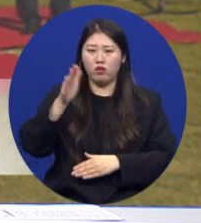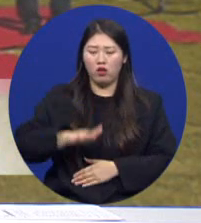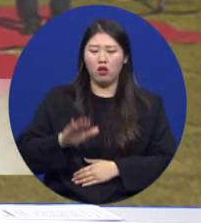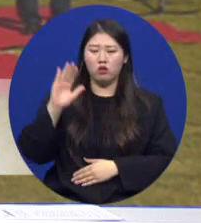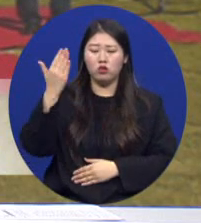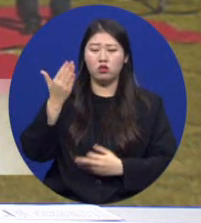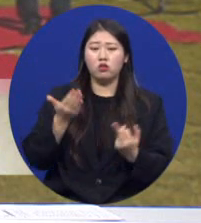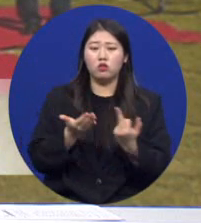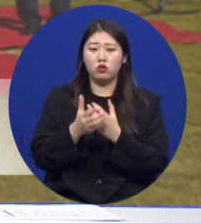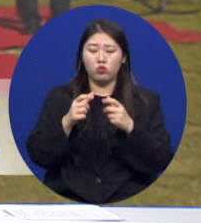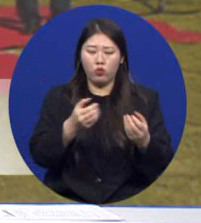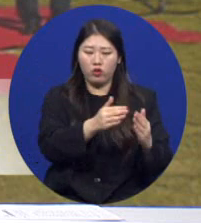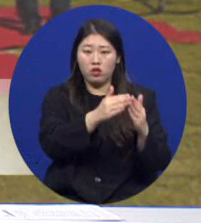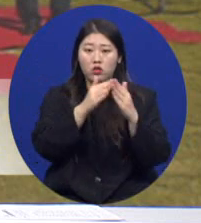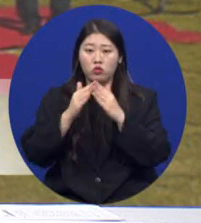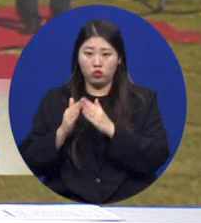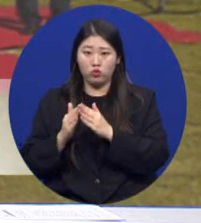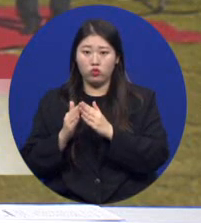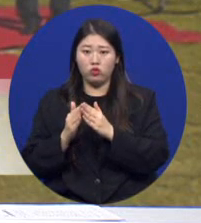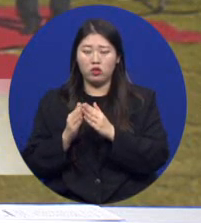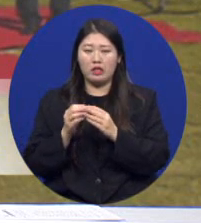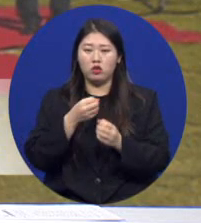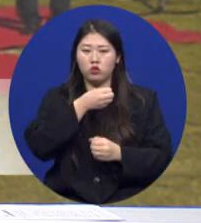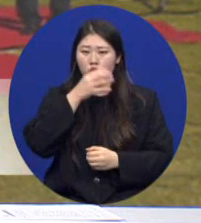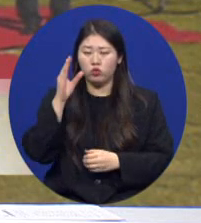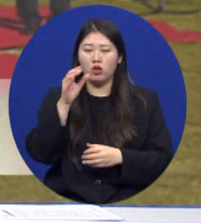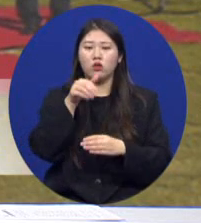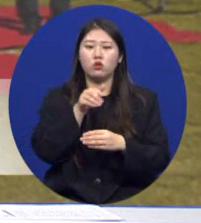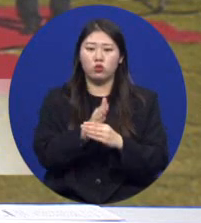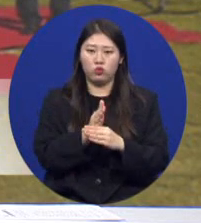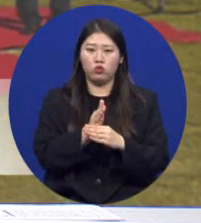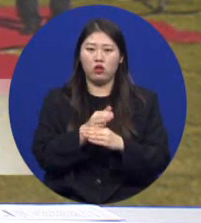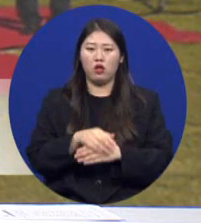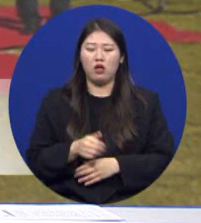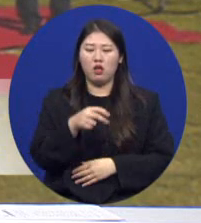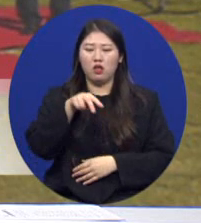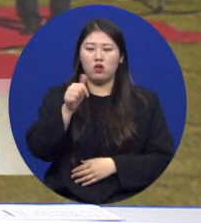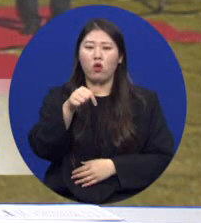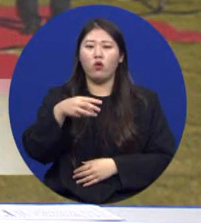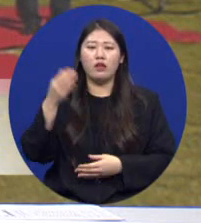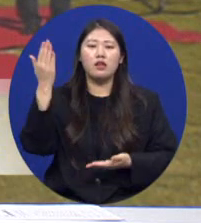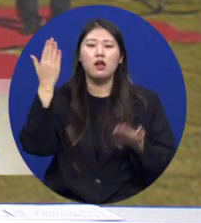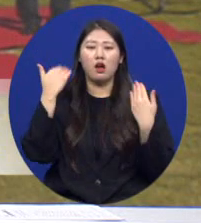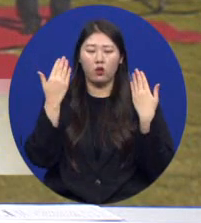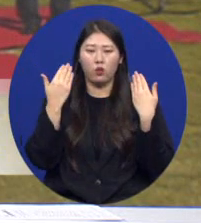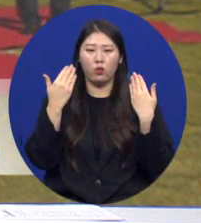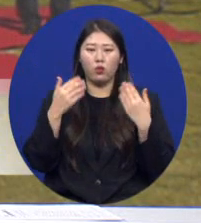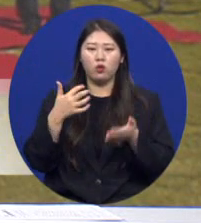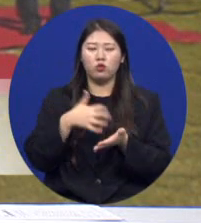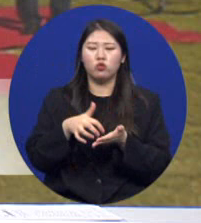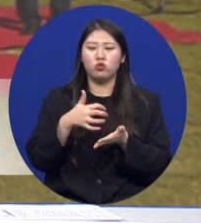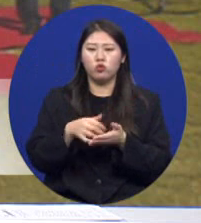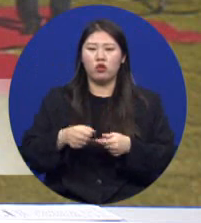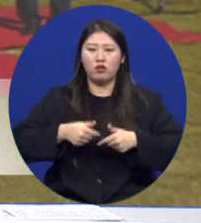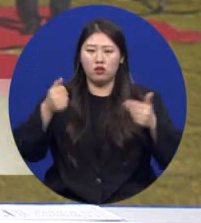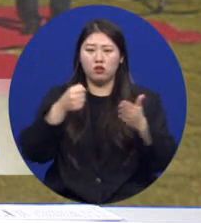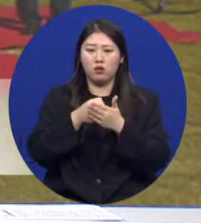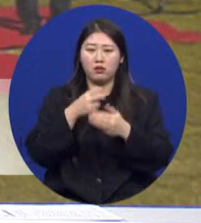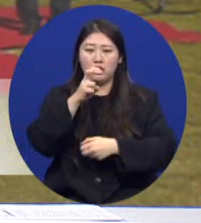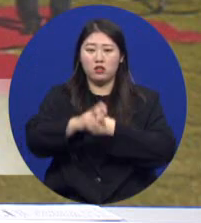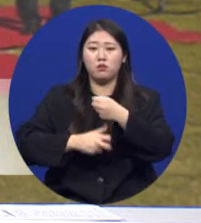최근 제주 이주 열풍 속에 제주시 조천읍 선을 분교가 학생 수가 늘어나며 27년